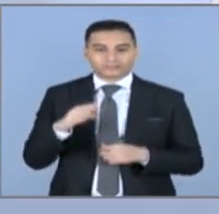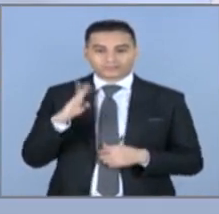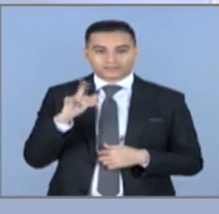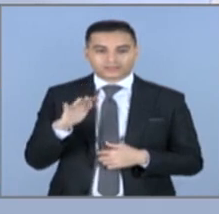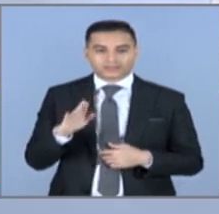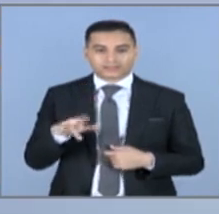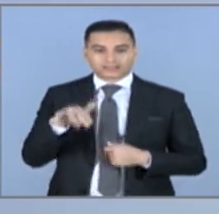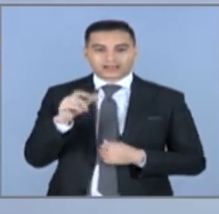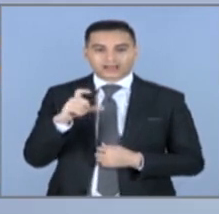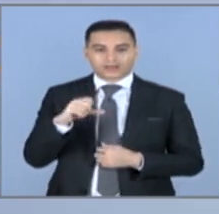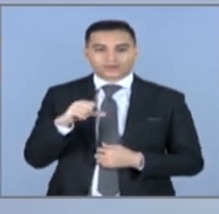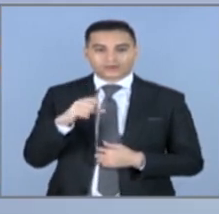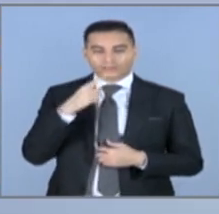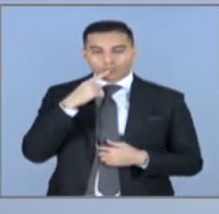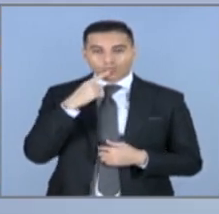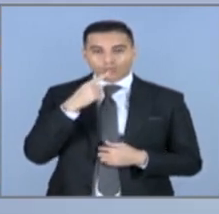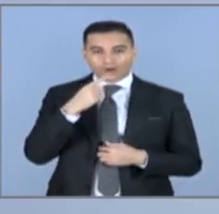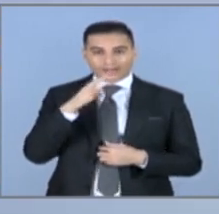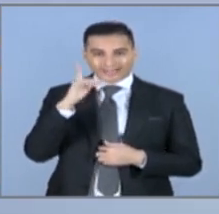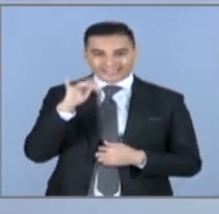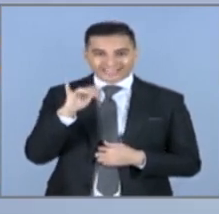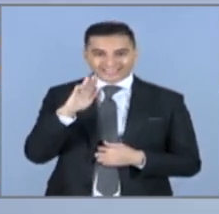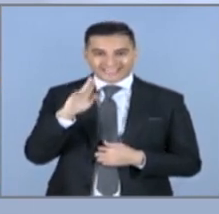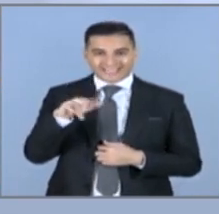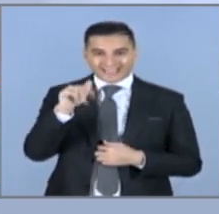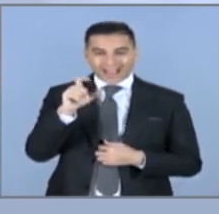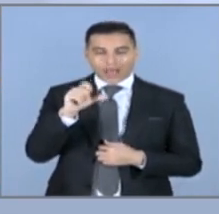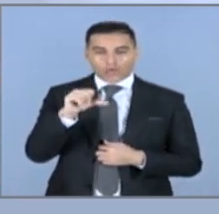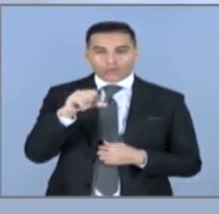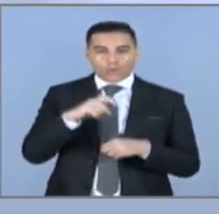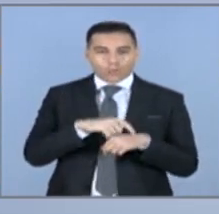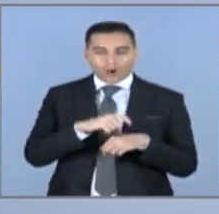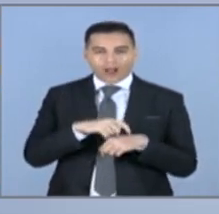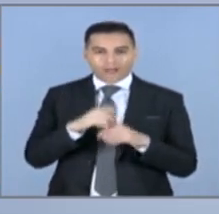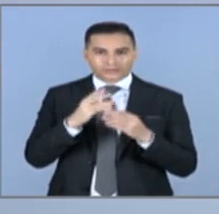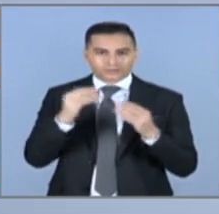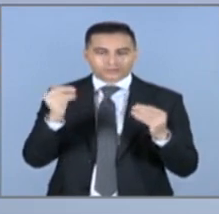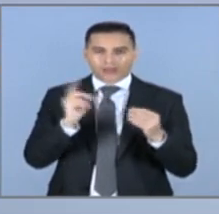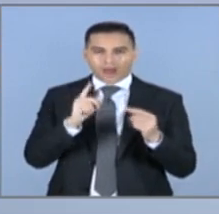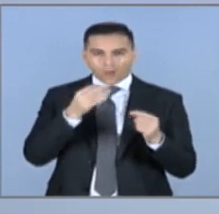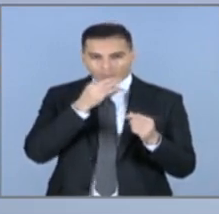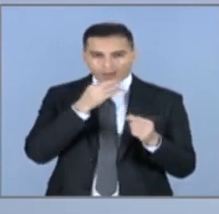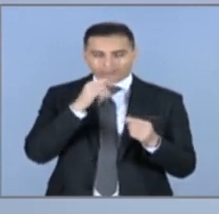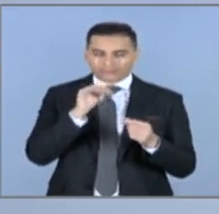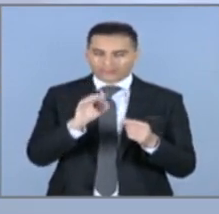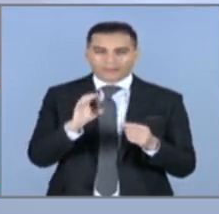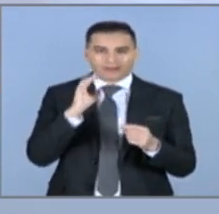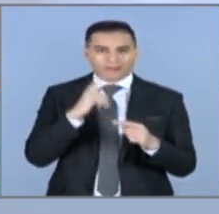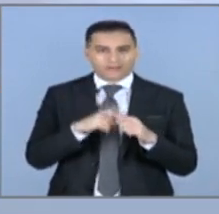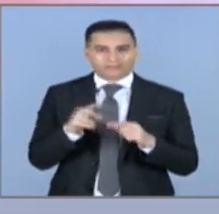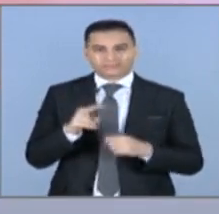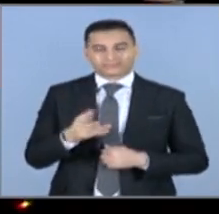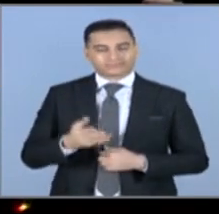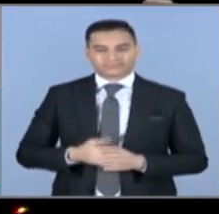كريستيانو رونالدو. رونالدو لعب وقت قليل جدا في الدوري الإنجليزي، مش كتير يعني. طبعا يا موهجة، إجابة خاطئة.